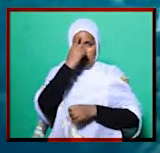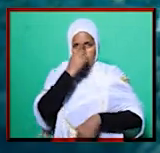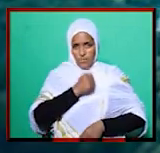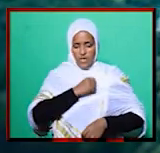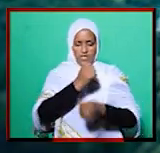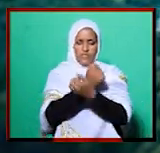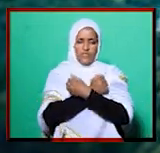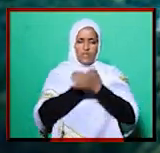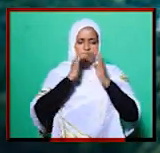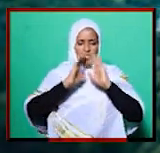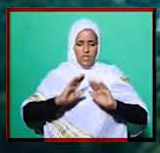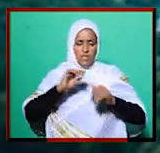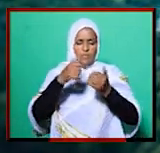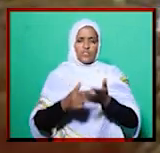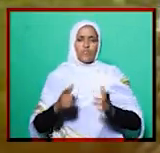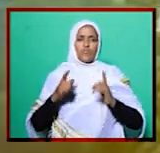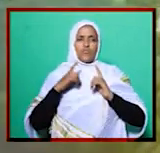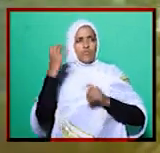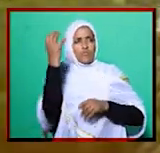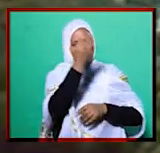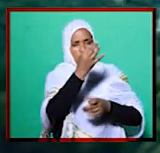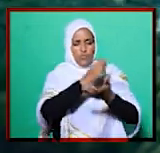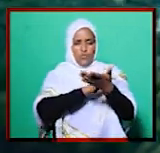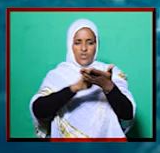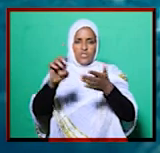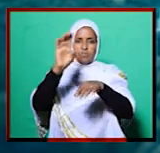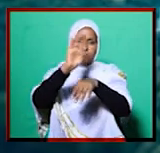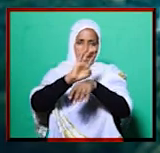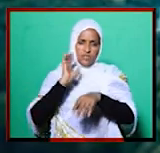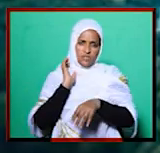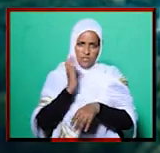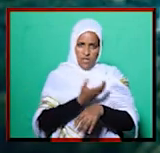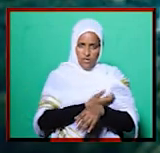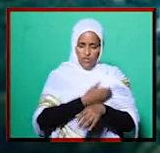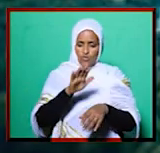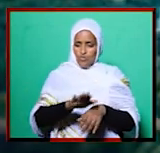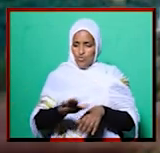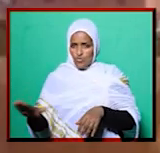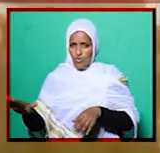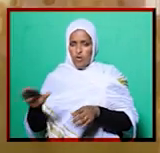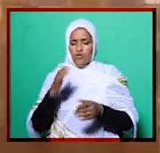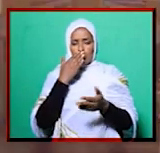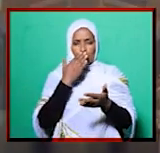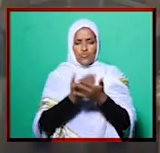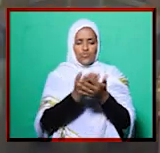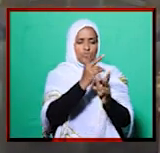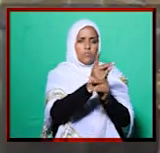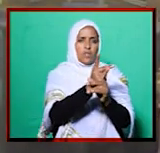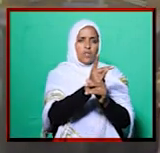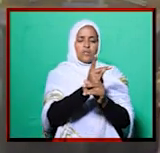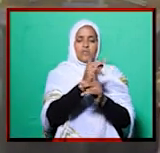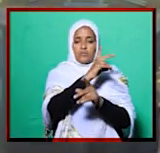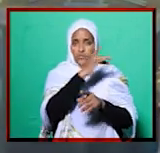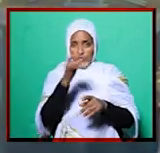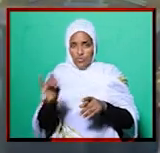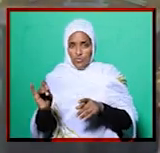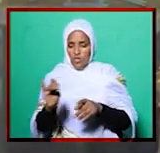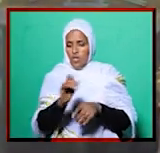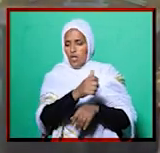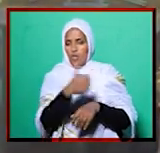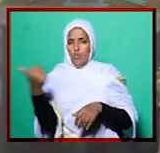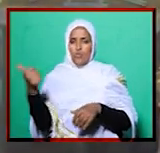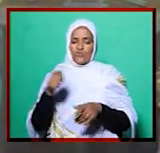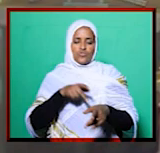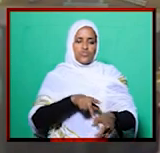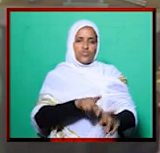ፍቅርና በሰላም ስለ መኖር የምትሰብከው ቅድስት ቤተ ክርስቲያናችን ልጆቿን እንደ ጥሩ እረኛ ትጠብቃለች እንጂ የሌሎችን